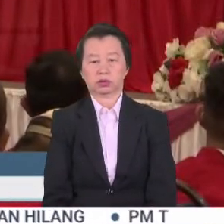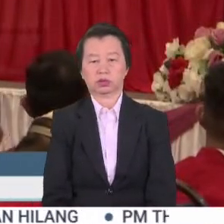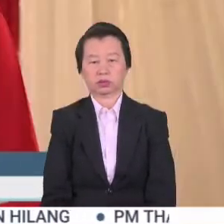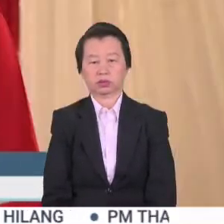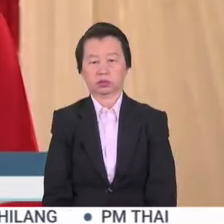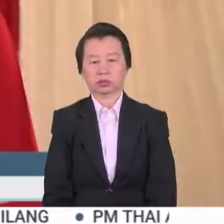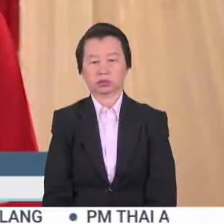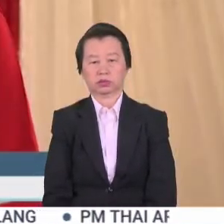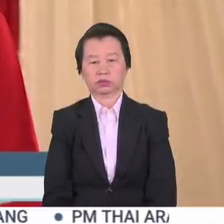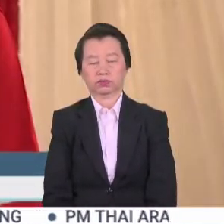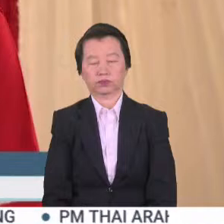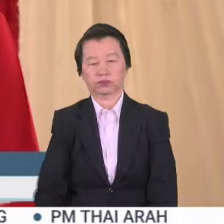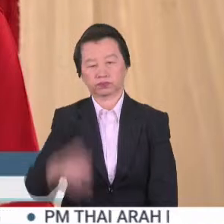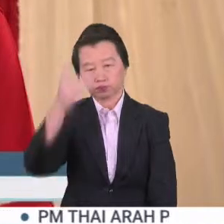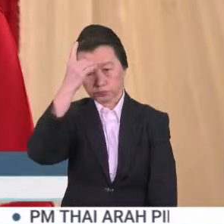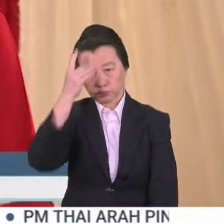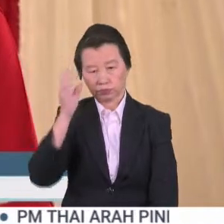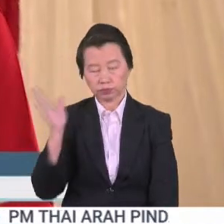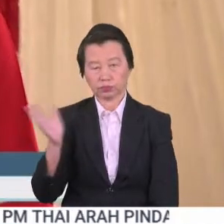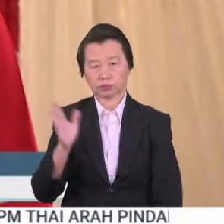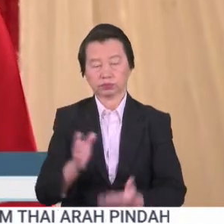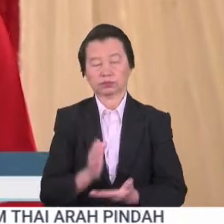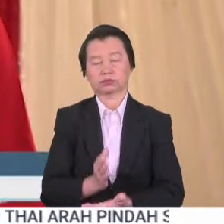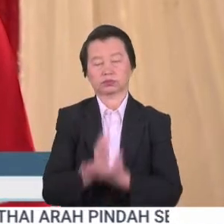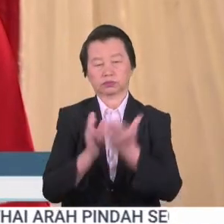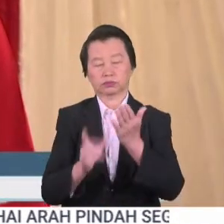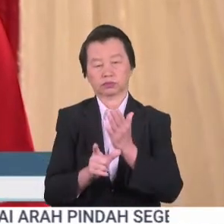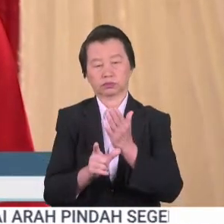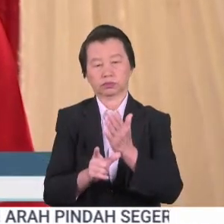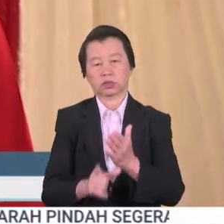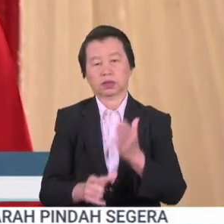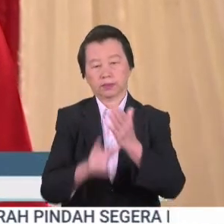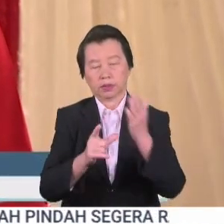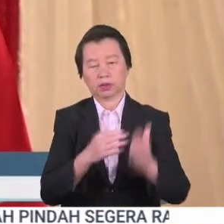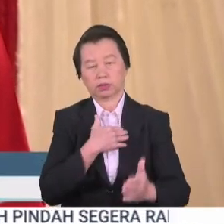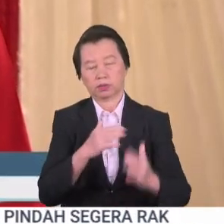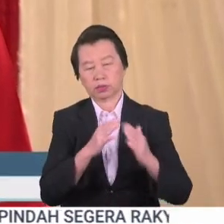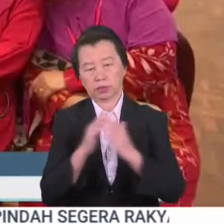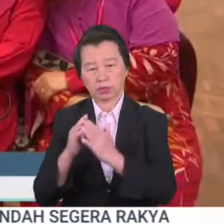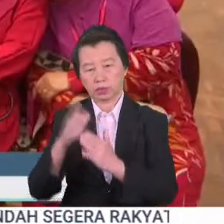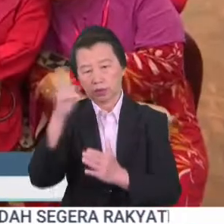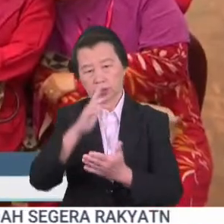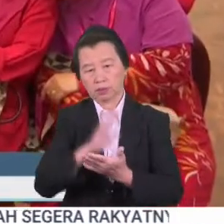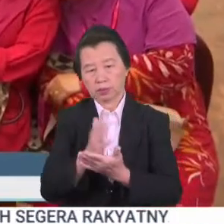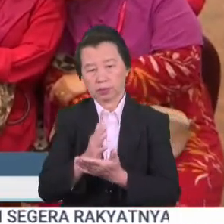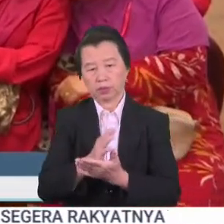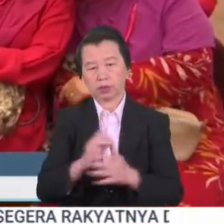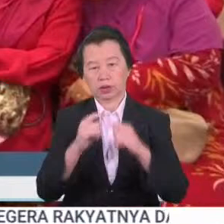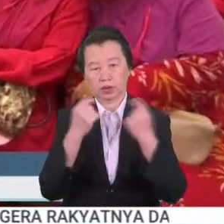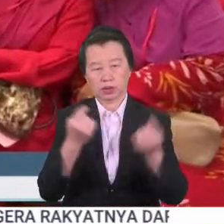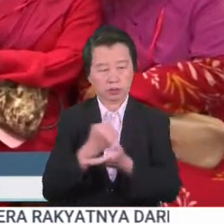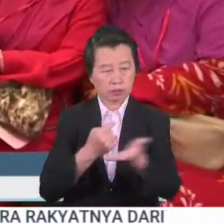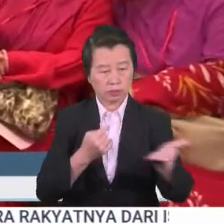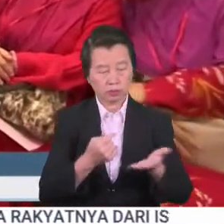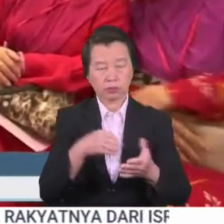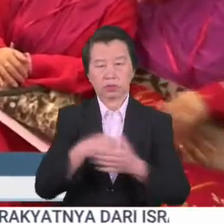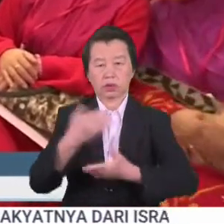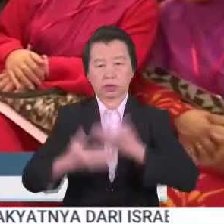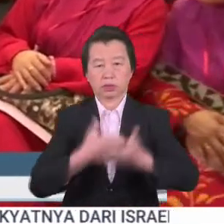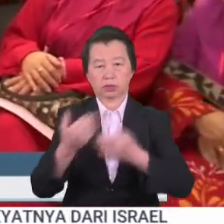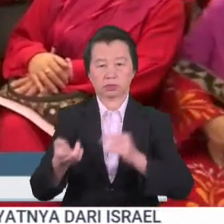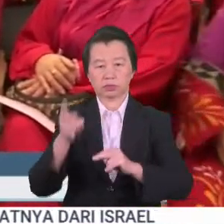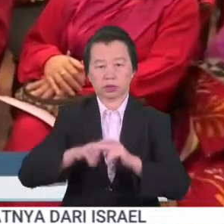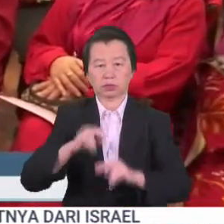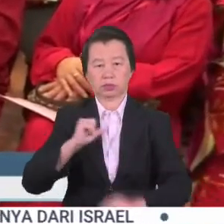Raya dat isnin yang juga pembantu menteri kerajaan tempatan dan Perumahan berkata jentera Parti kini sedang dalam proses